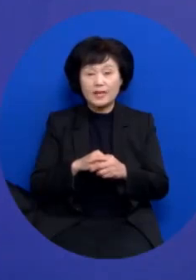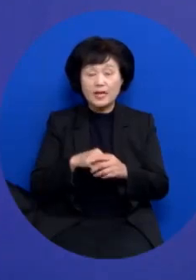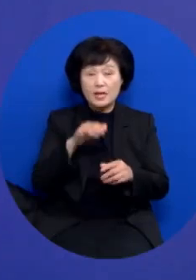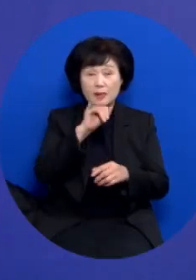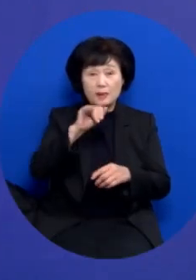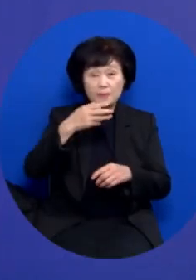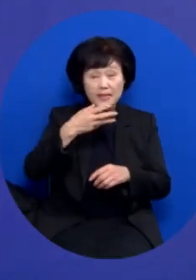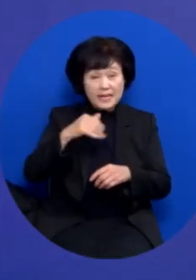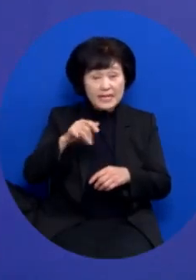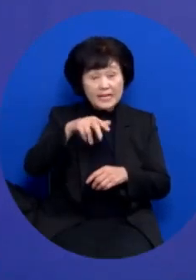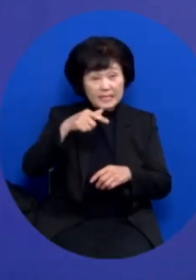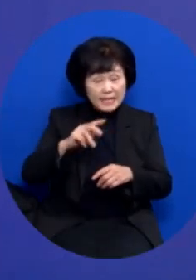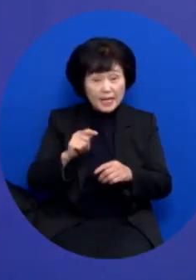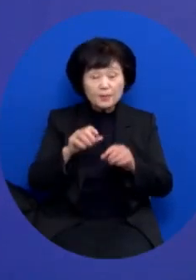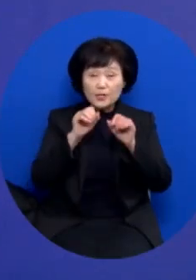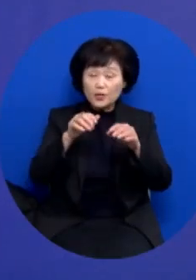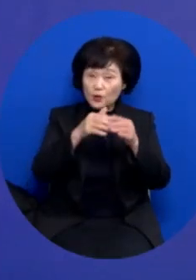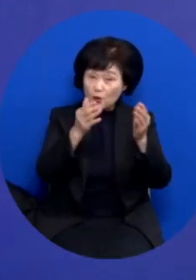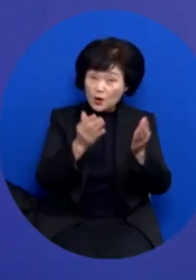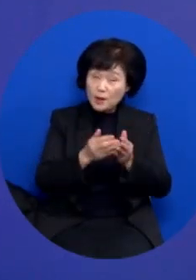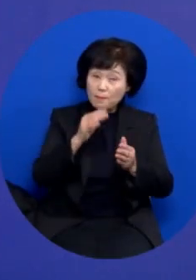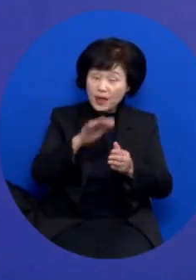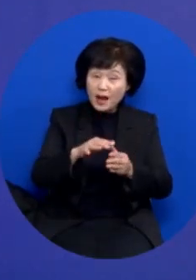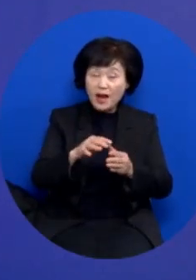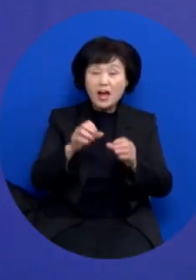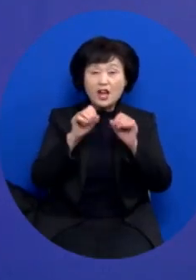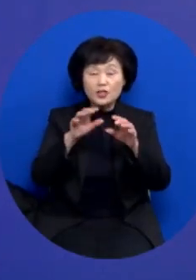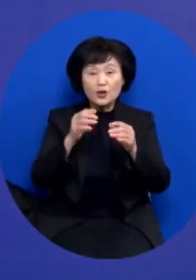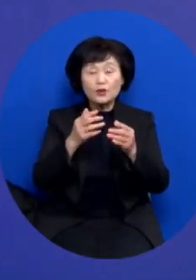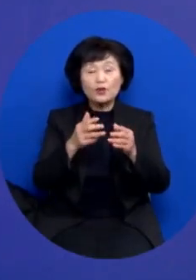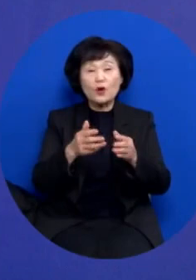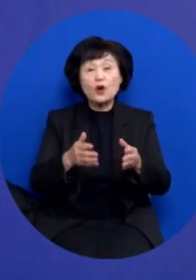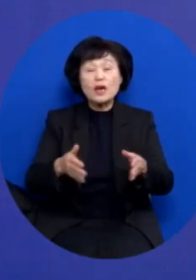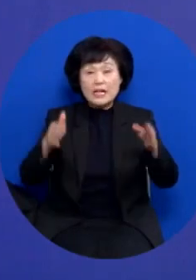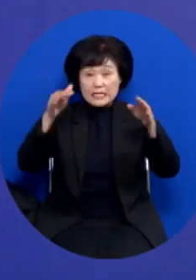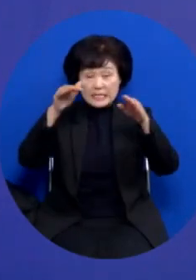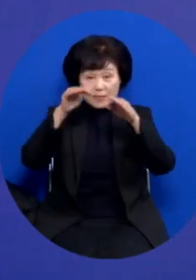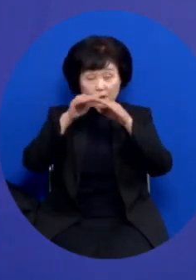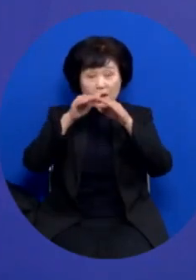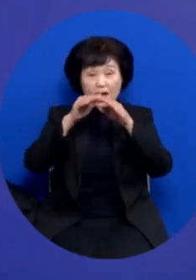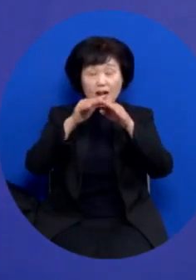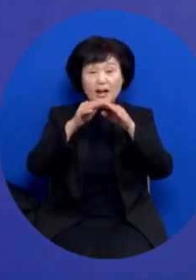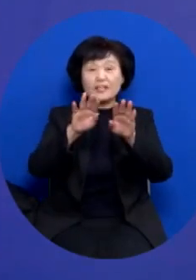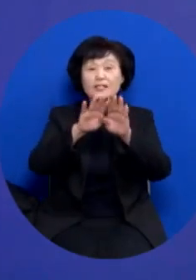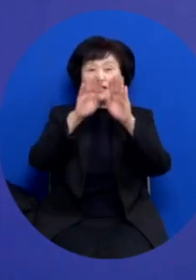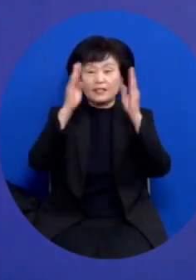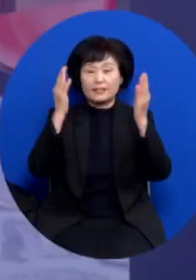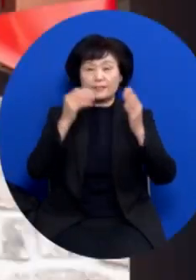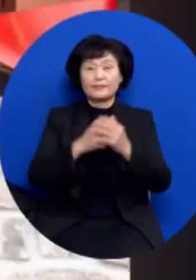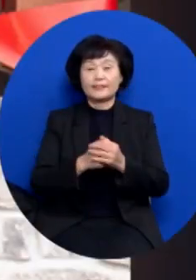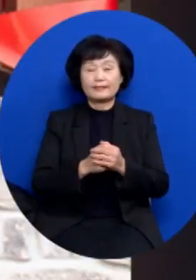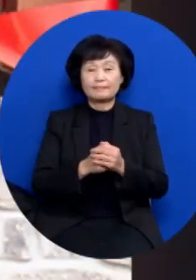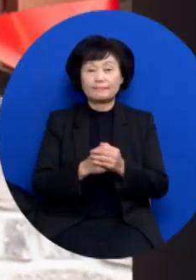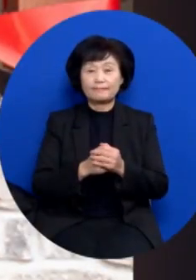빌리 그레이엄 전도협회가 빌리 그레이엄 기념관을 리모델링하고 빌리킴 홀 개관식을 가졌습니다